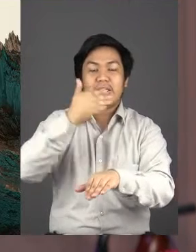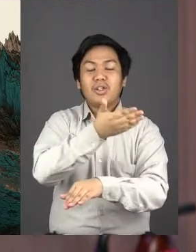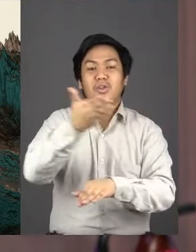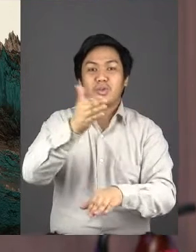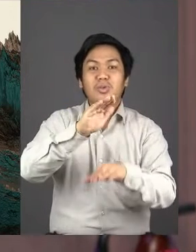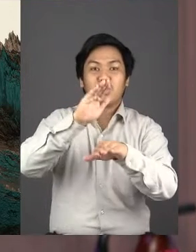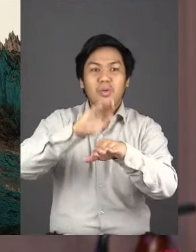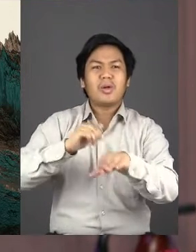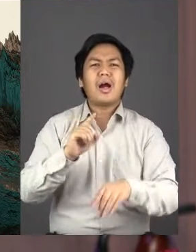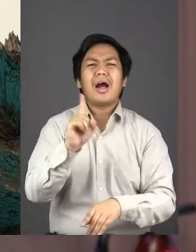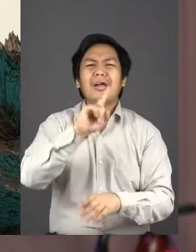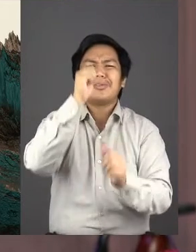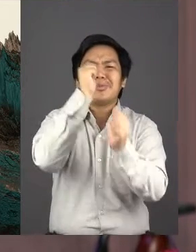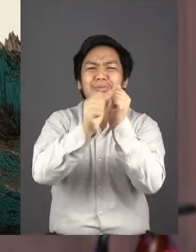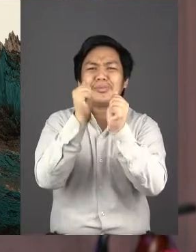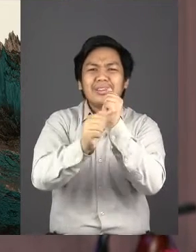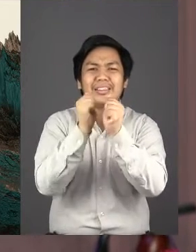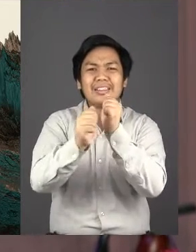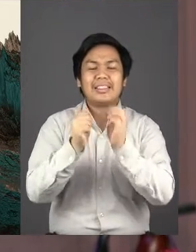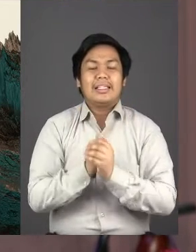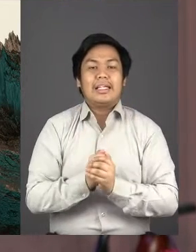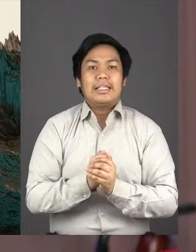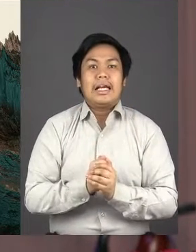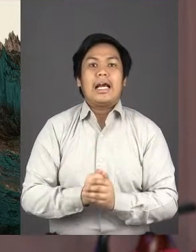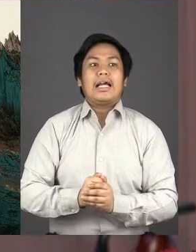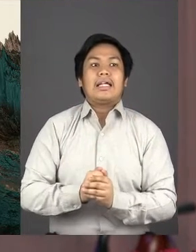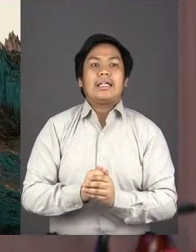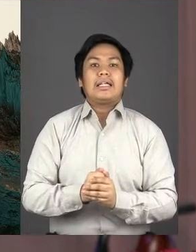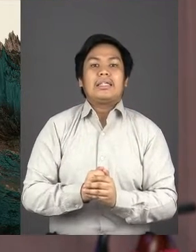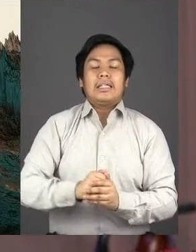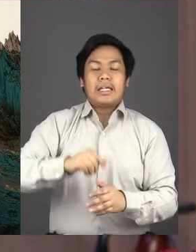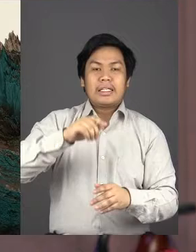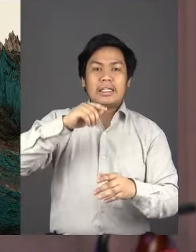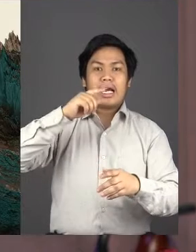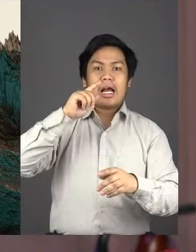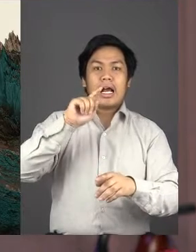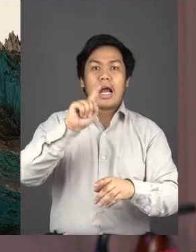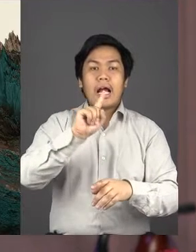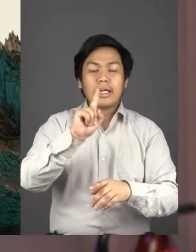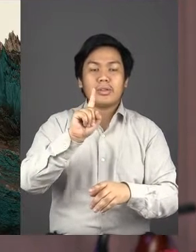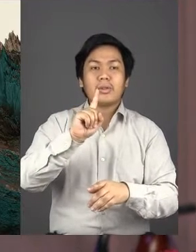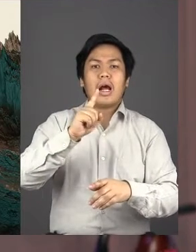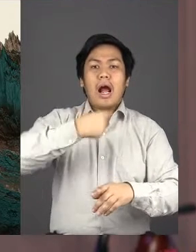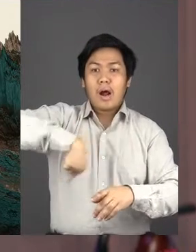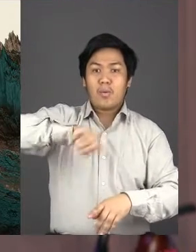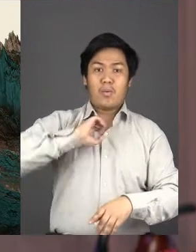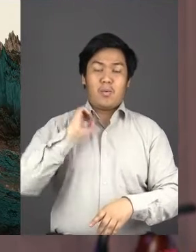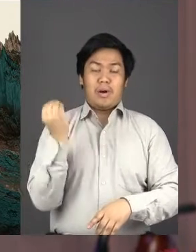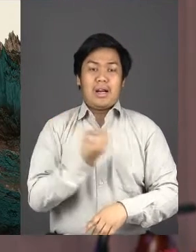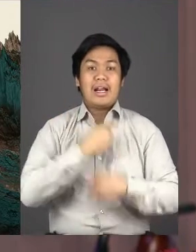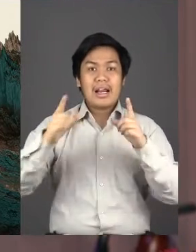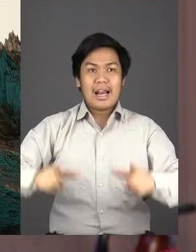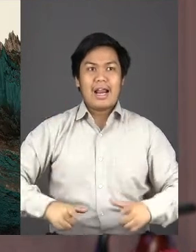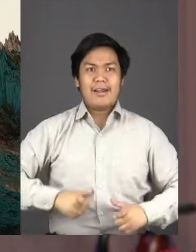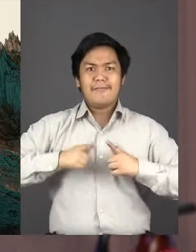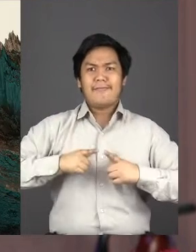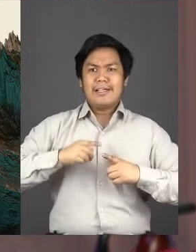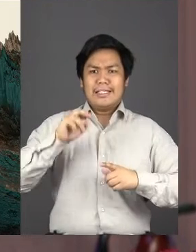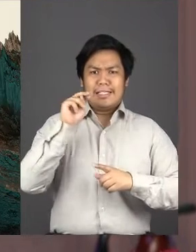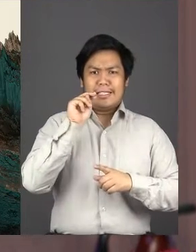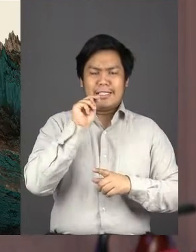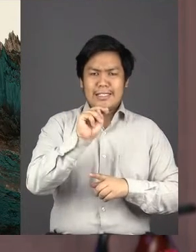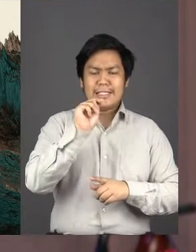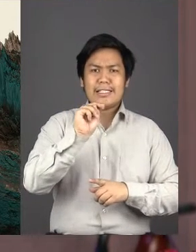been called. Ang ibig po sabihin nun ay sapat ang timbang ng ating pamumuhay sa timbang